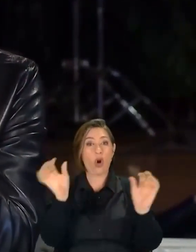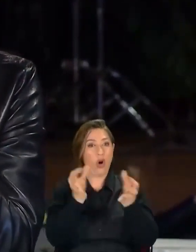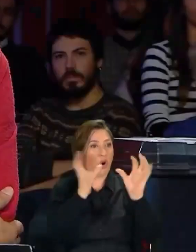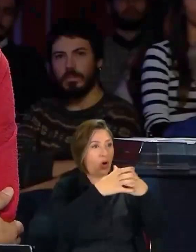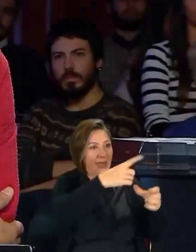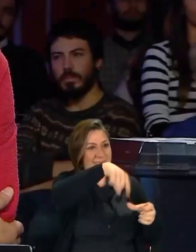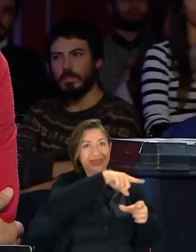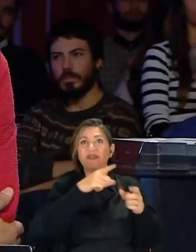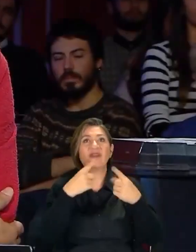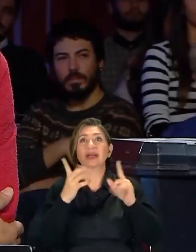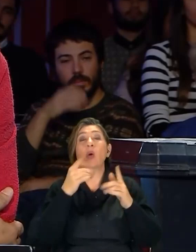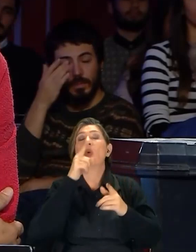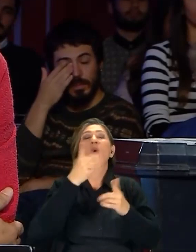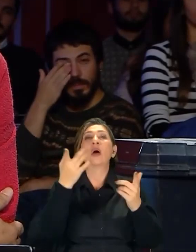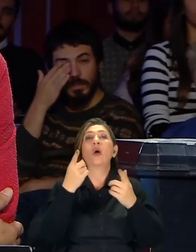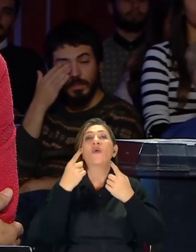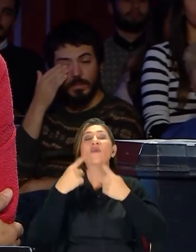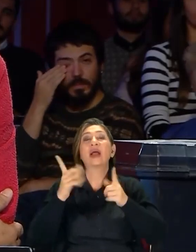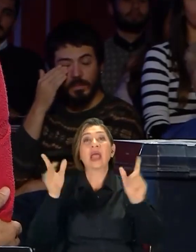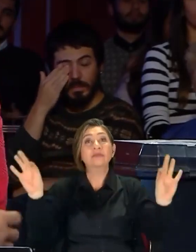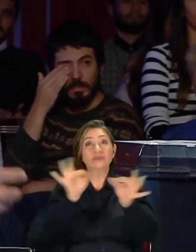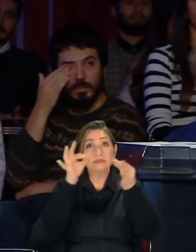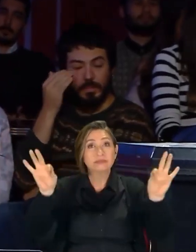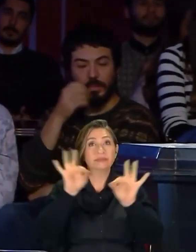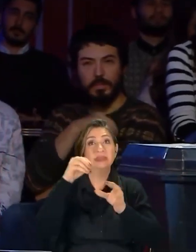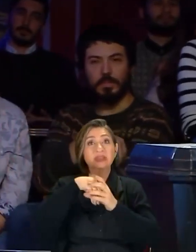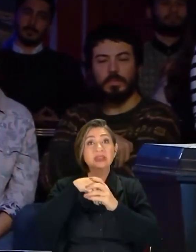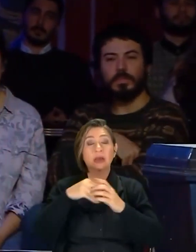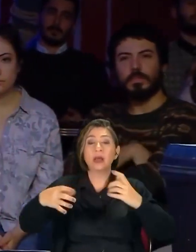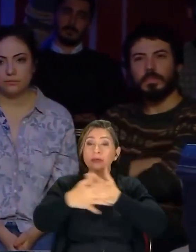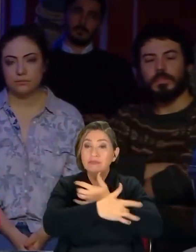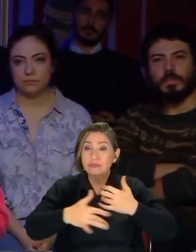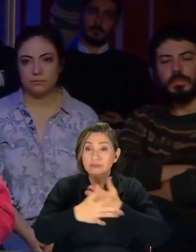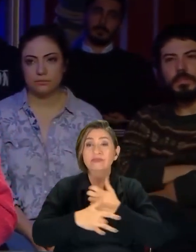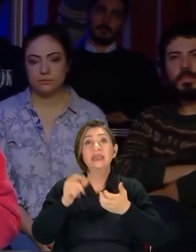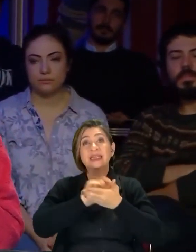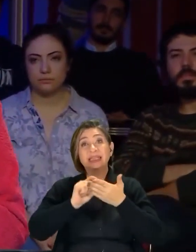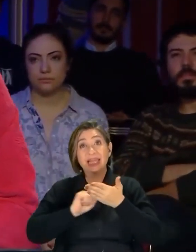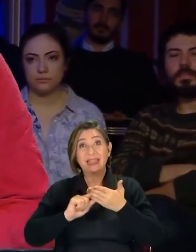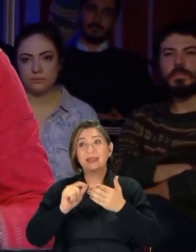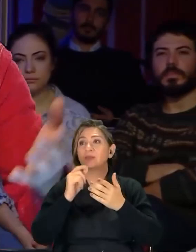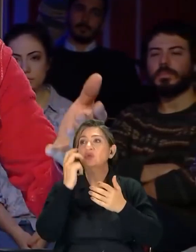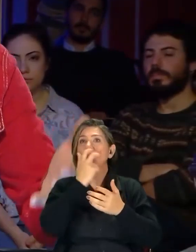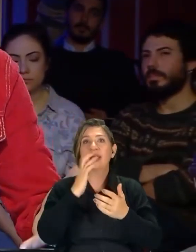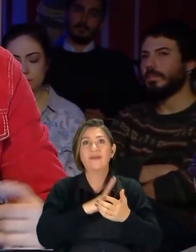Eee Tabii senfonik orkestrada senfonik e enstrümanlara göre yazılan